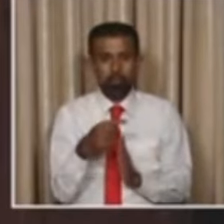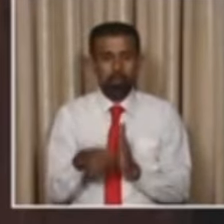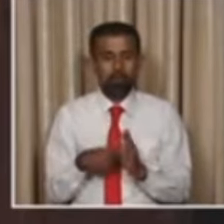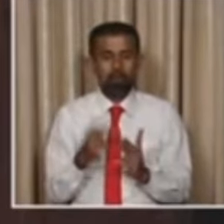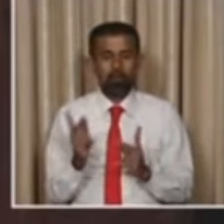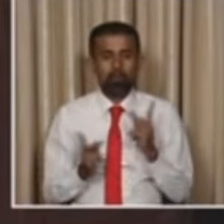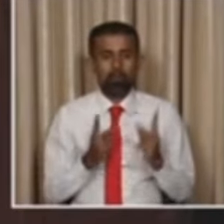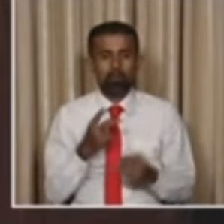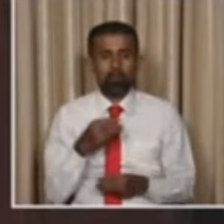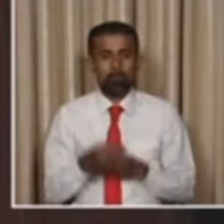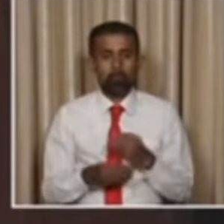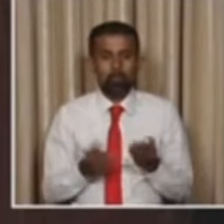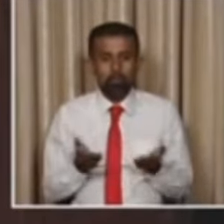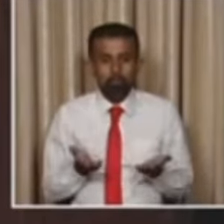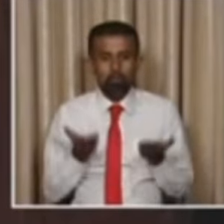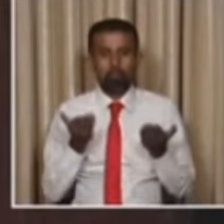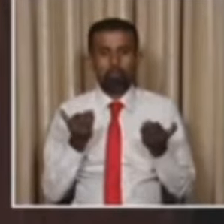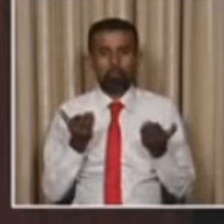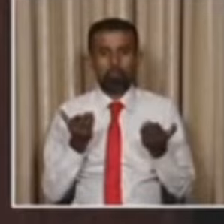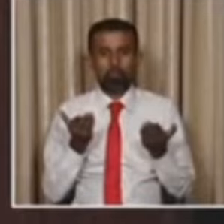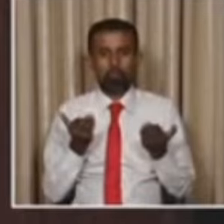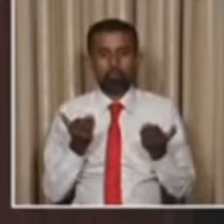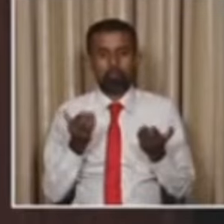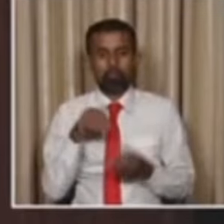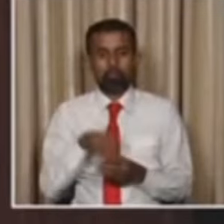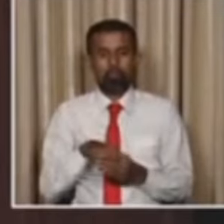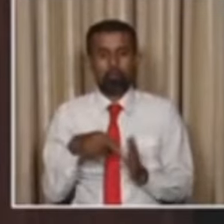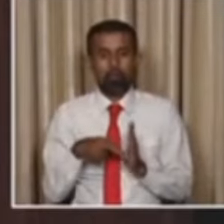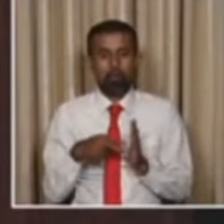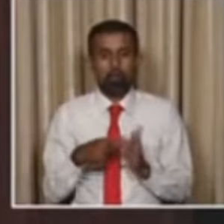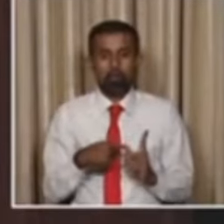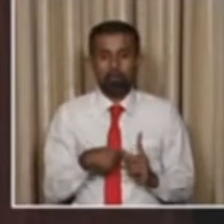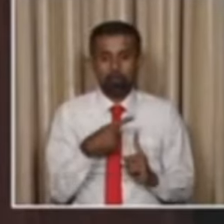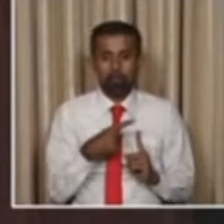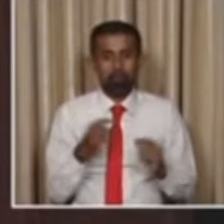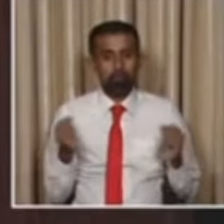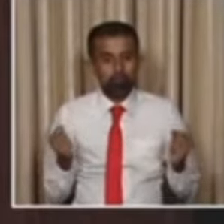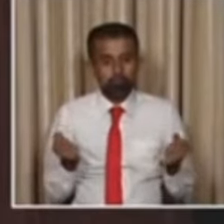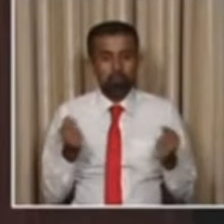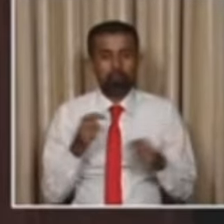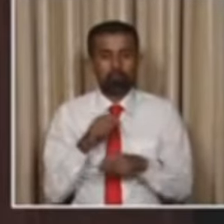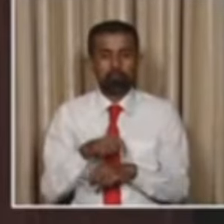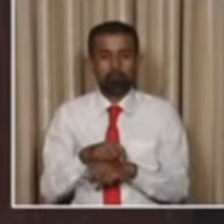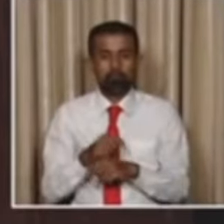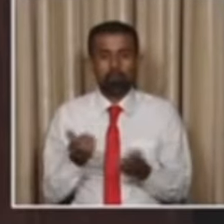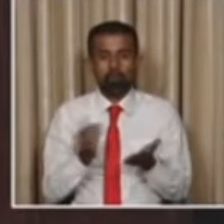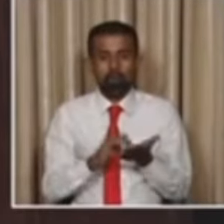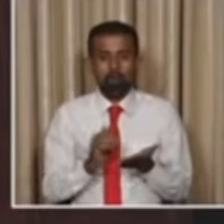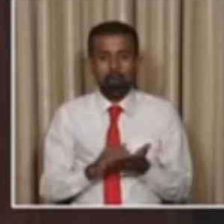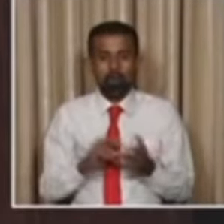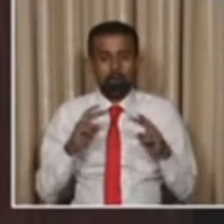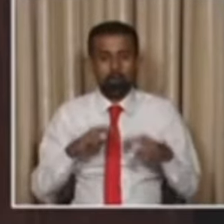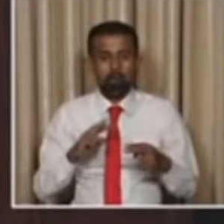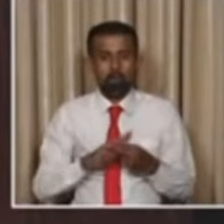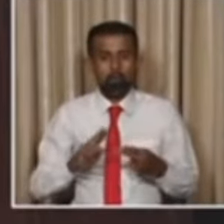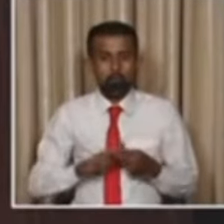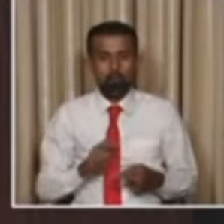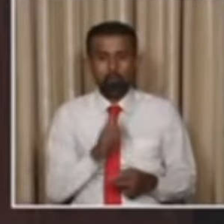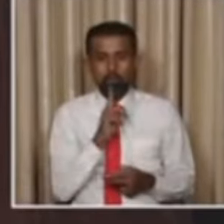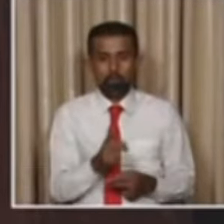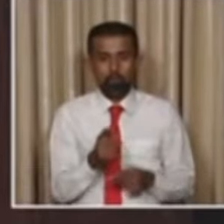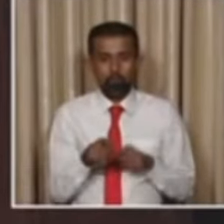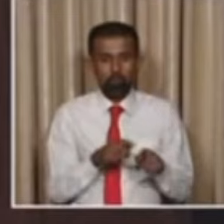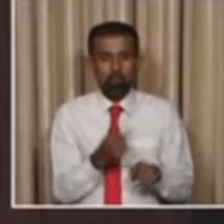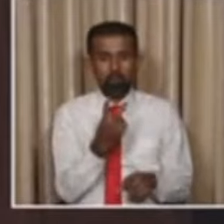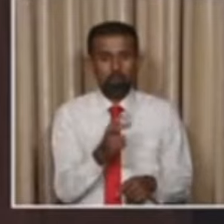සංචාරක ව්‍යාපාරය හිසෝසෝගෙන එනවා. මේක හරහා අපේ රටේ ආර්ථිකයට යම් කිසි නැම්මක් ලැබෙන ඉන්න වෙලාවේ නැවත නැවත මේව හාරන්න බගල. ඒ වගේම තමයි